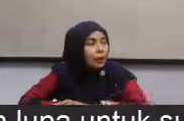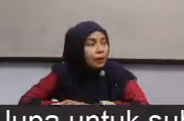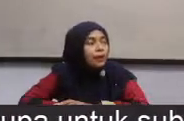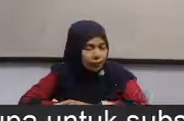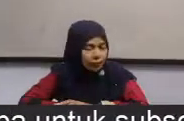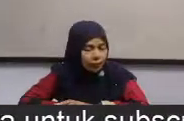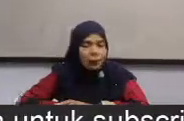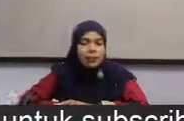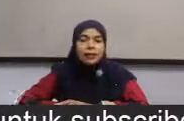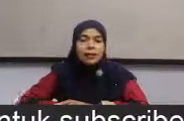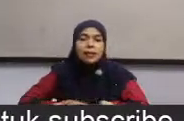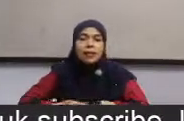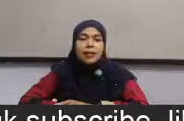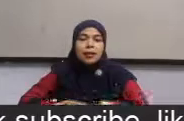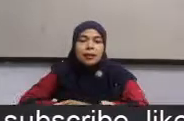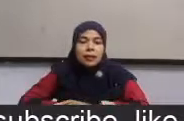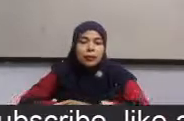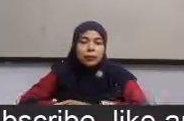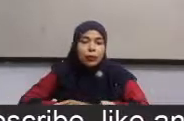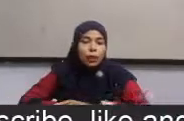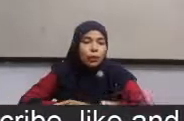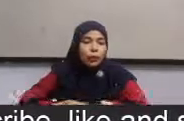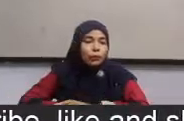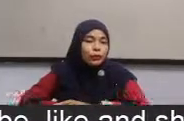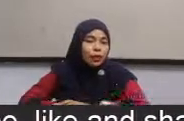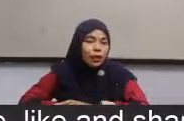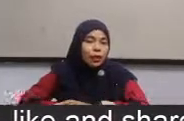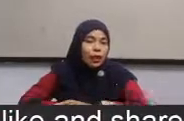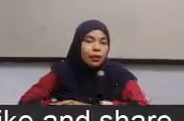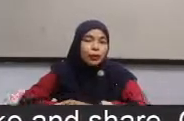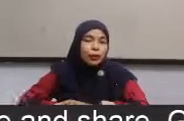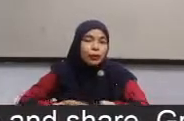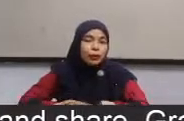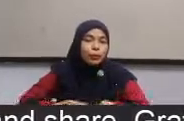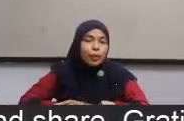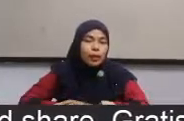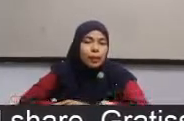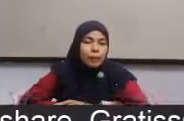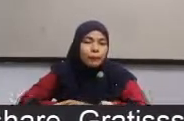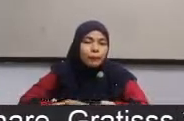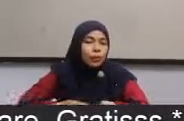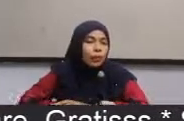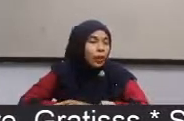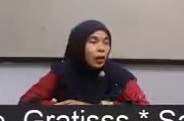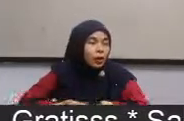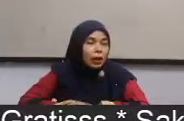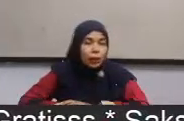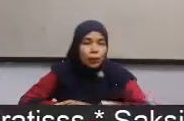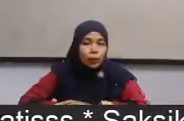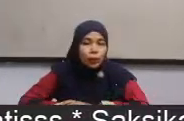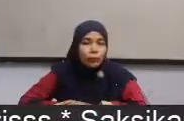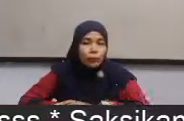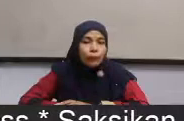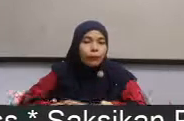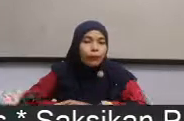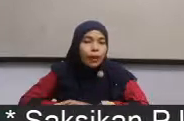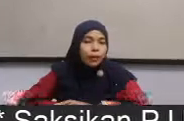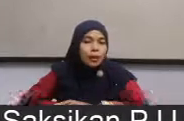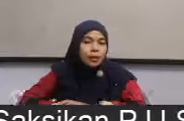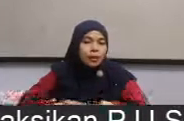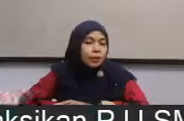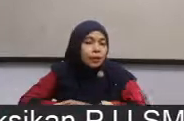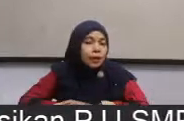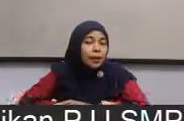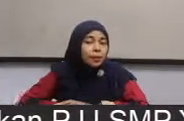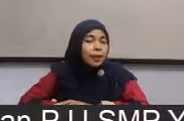pribadi ah diri sendiri kemudian kolusi adalah suatu bentuk tindakan persekongkolan atau permufakatan